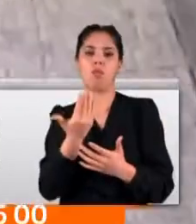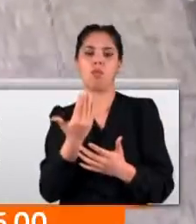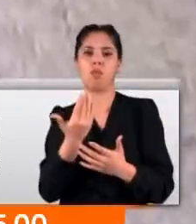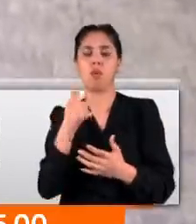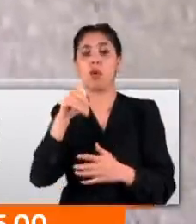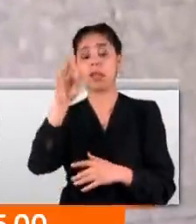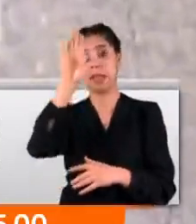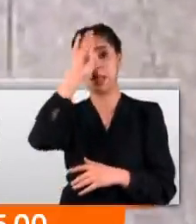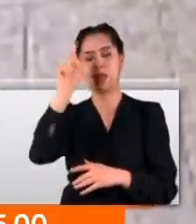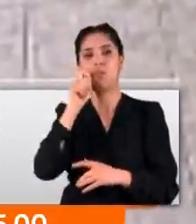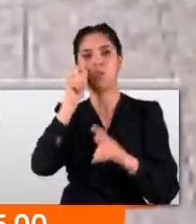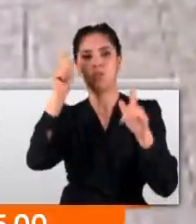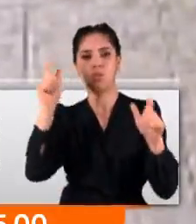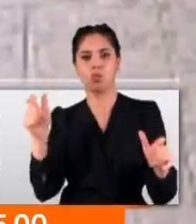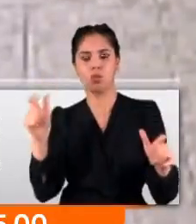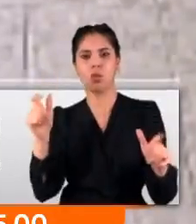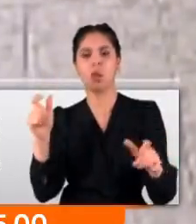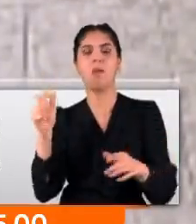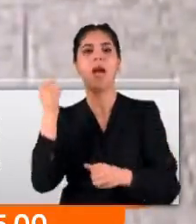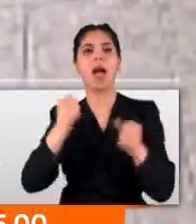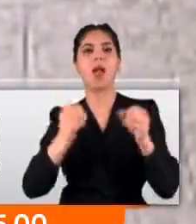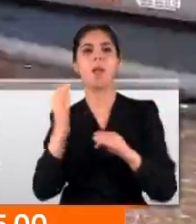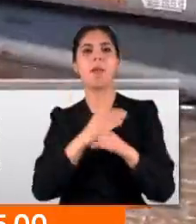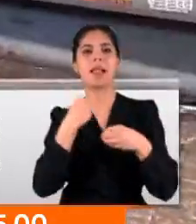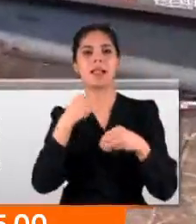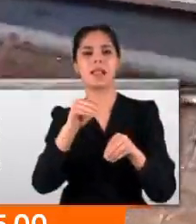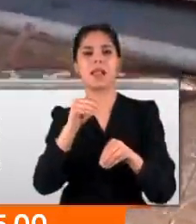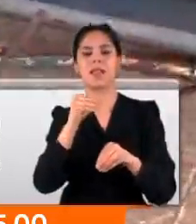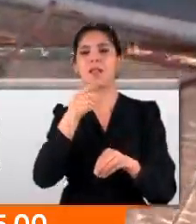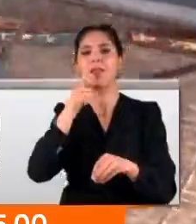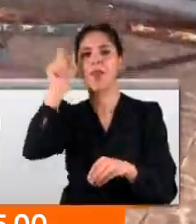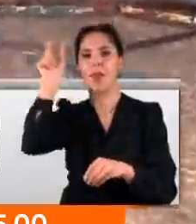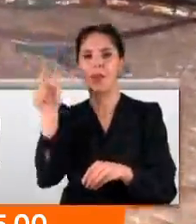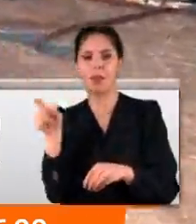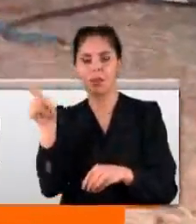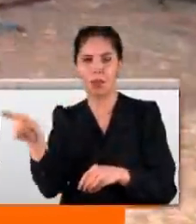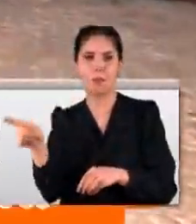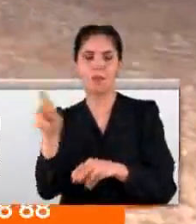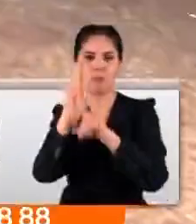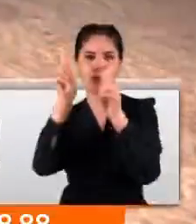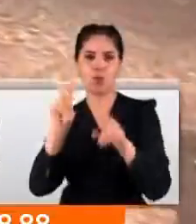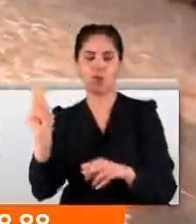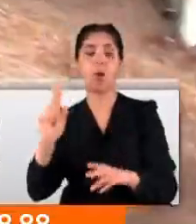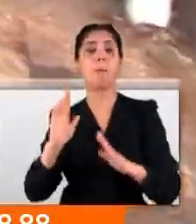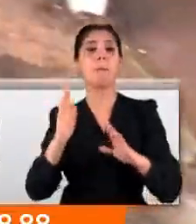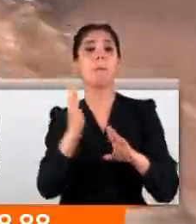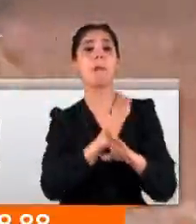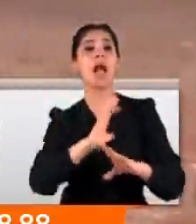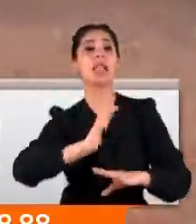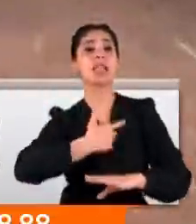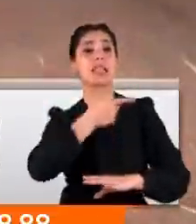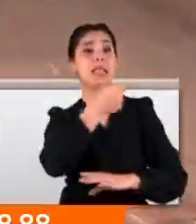İstanbul Sultanbeyli'de oto aksesuarları satan bir iş yeriydi. Akıl almaz görüntülerin yaşandığı olay yerindeyiz. Mülk sahibi öyle bir şey yaptı